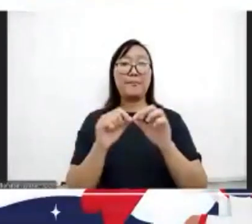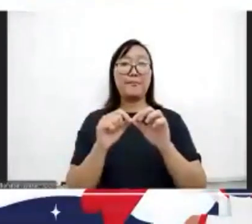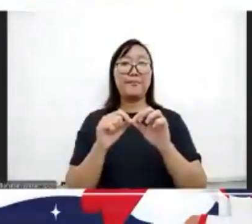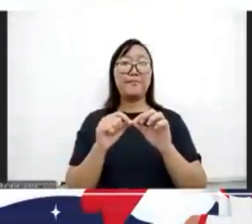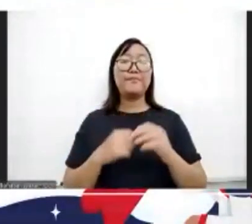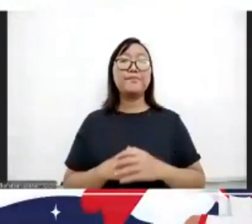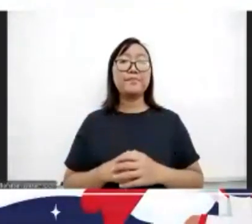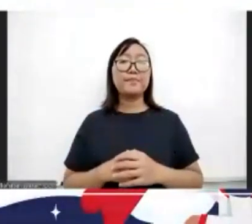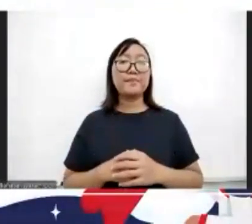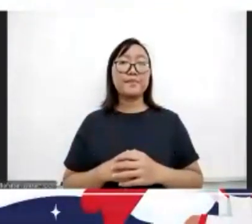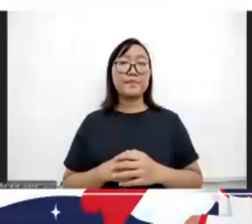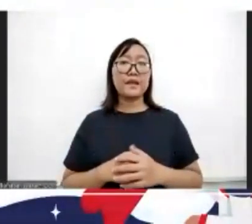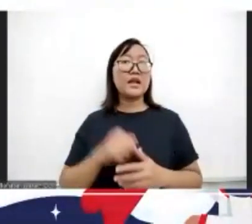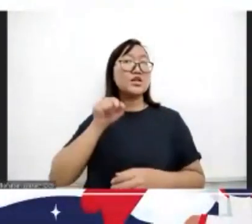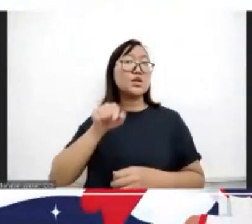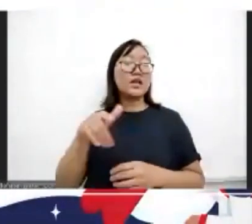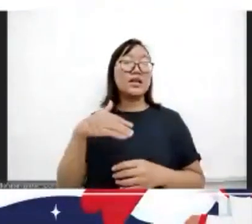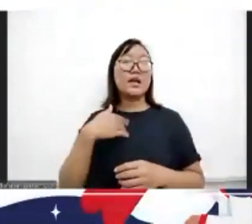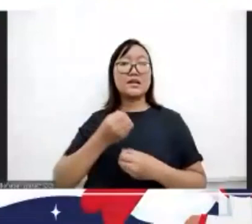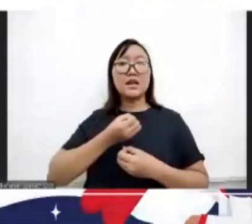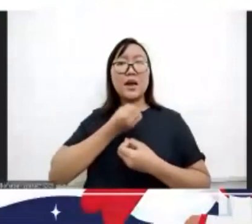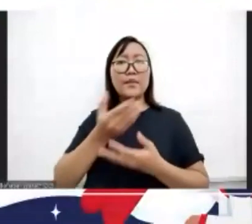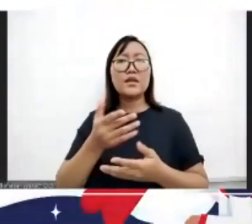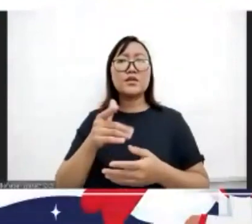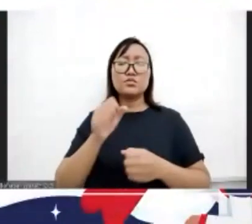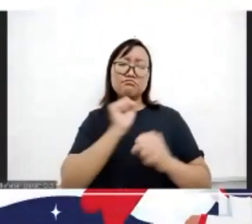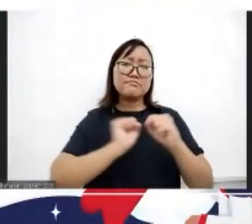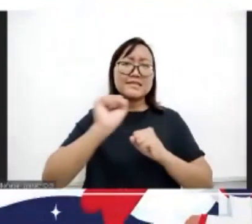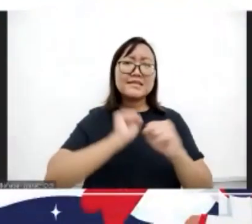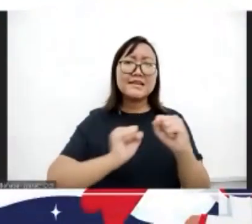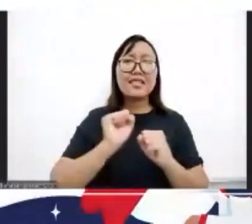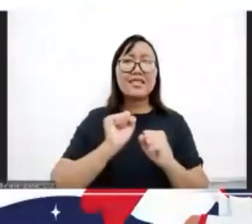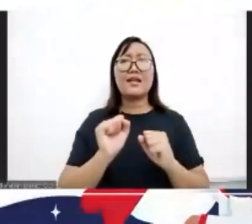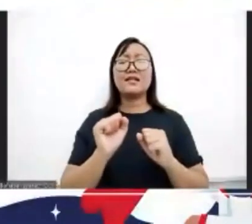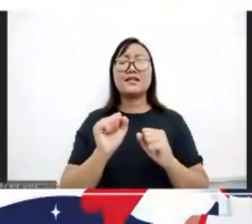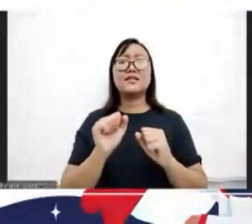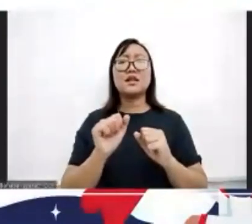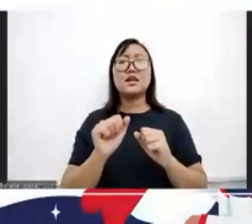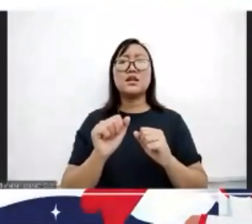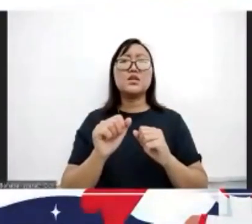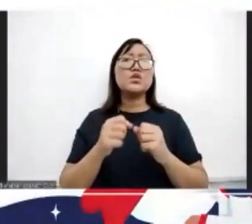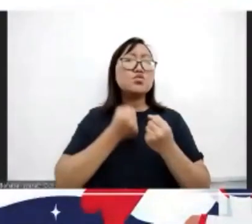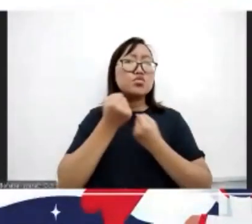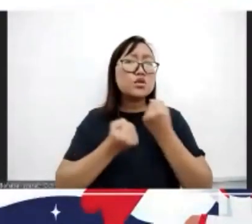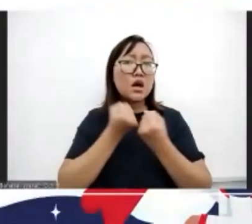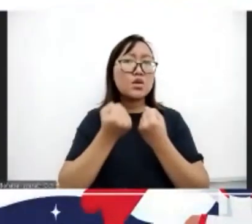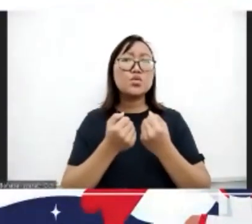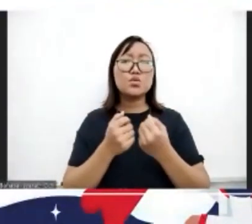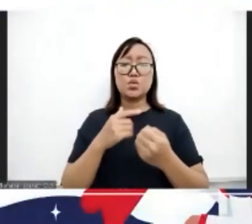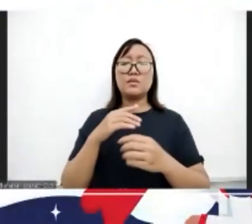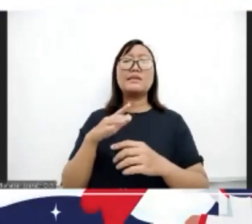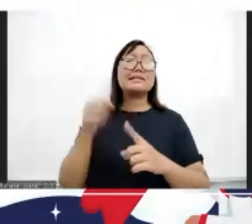akan sampaikan di sana update-update tentang kerja-kerja dan upaya-upaya dalam pencegahan kekerasan ekstrim di Indonesia